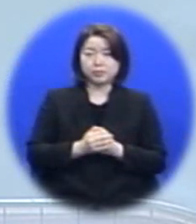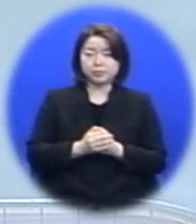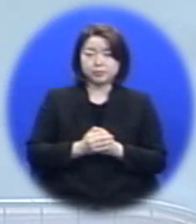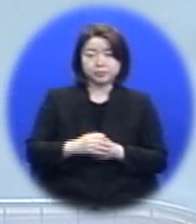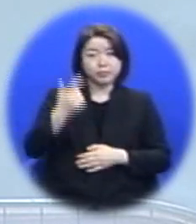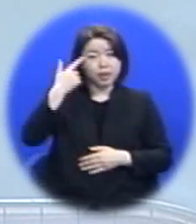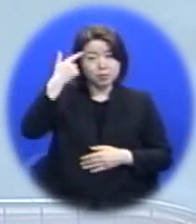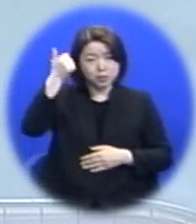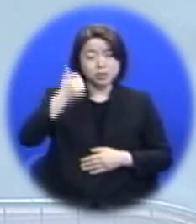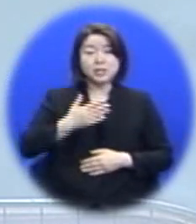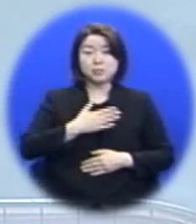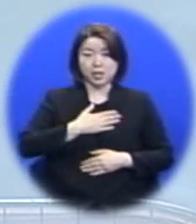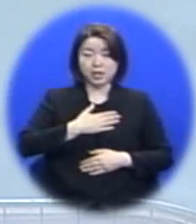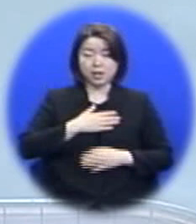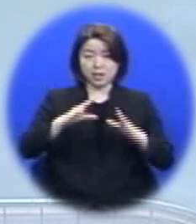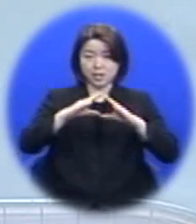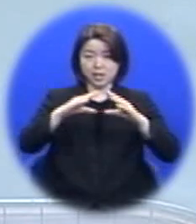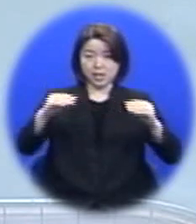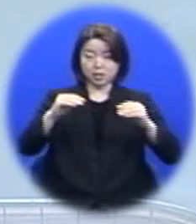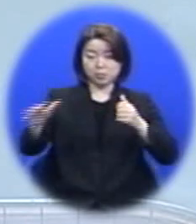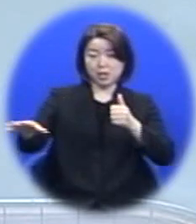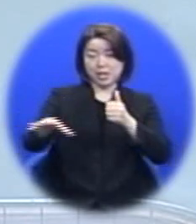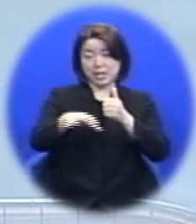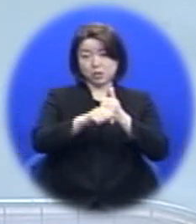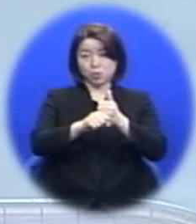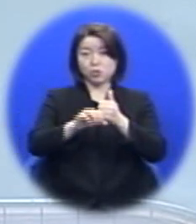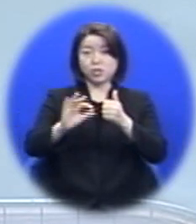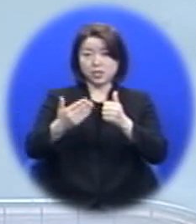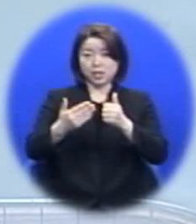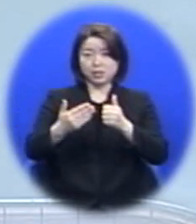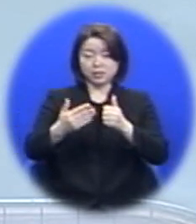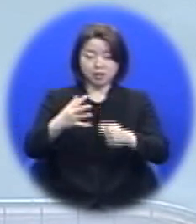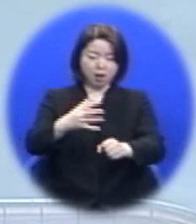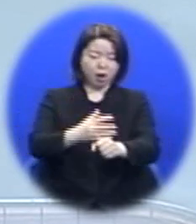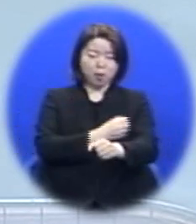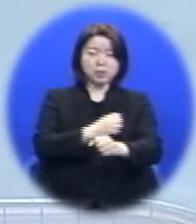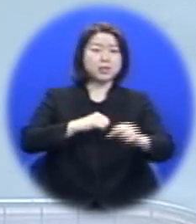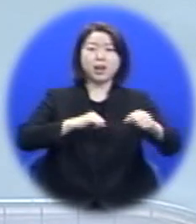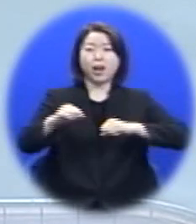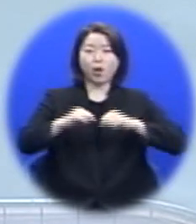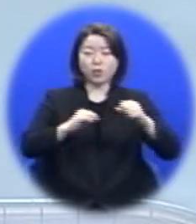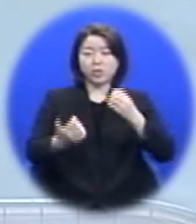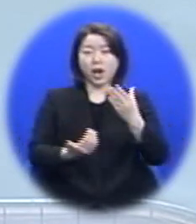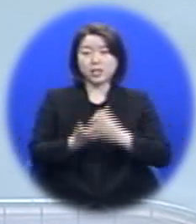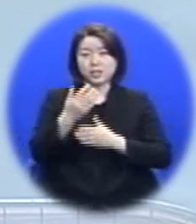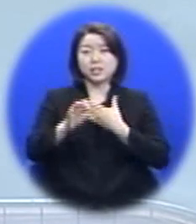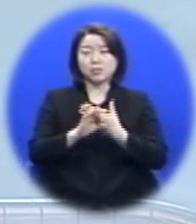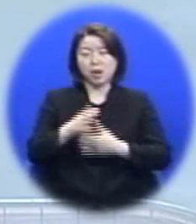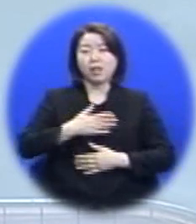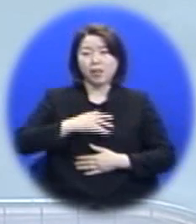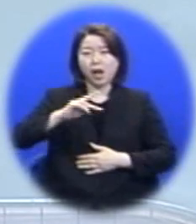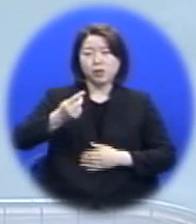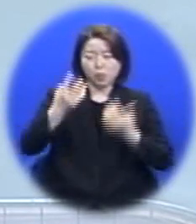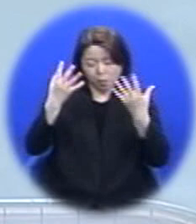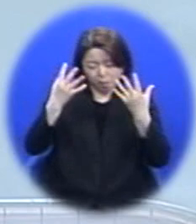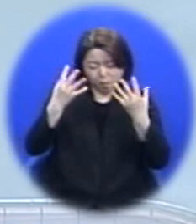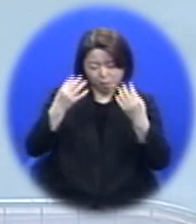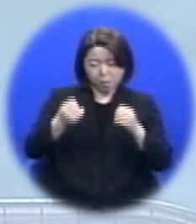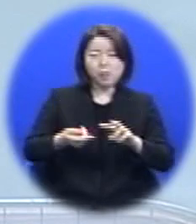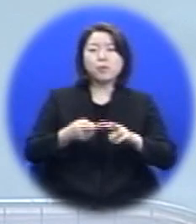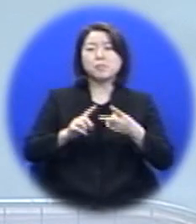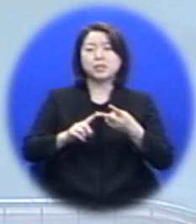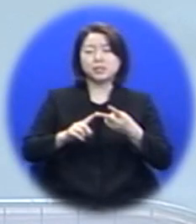목사님, 내가 애굽의 총리가 되는 것 같은 이런 무슨 엄청난 역사가 일어나면, 아유, 나도 얼마든지 품을 수 있을